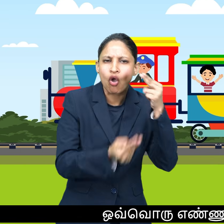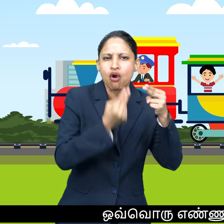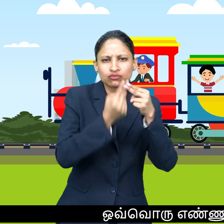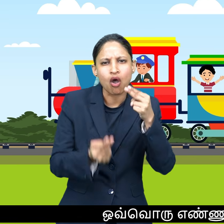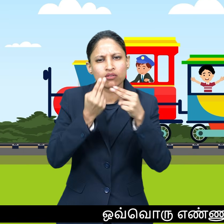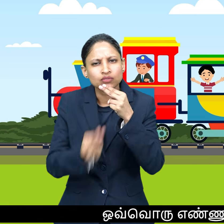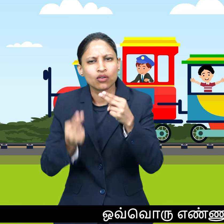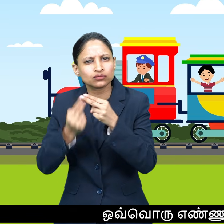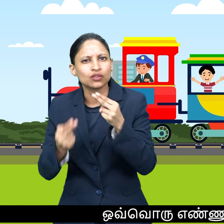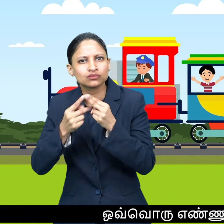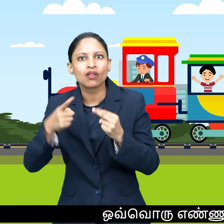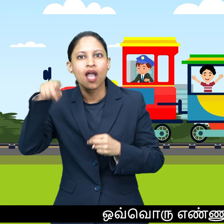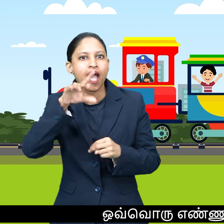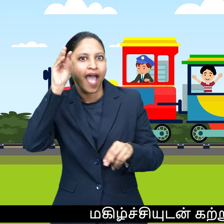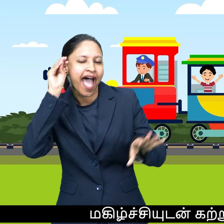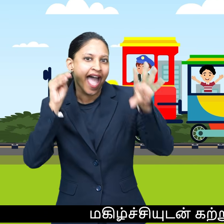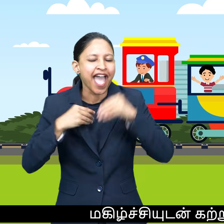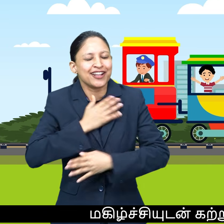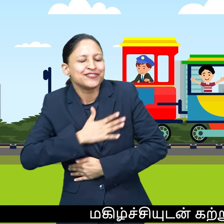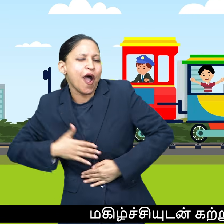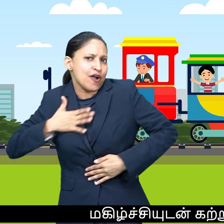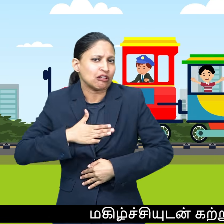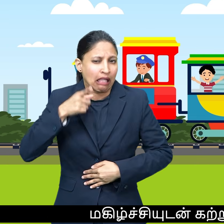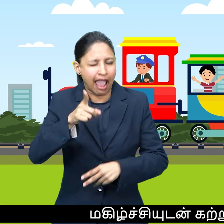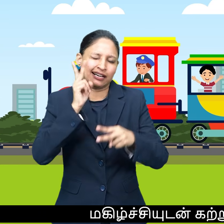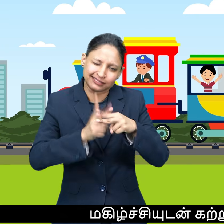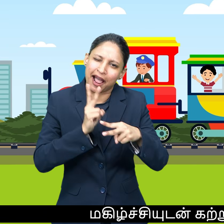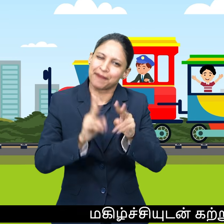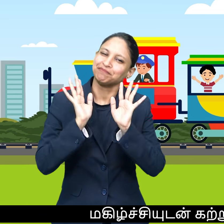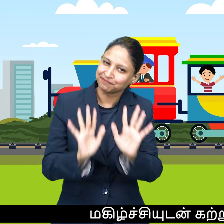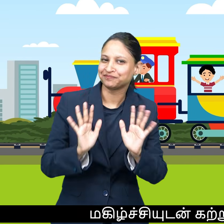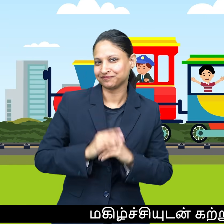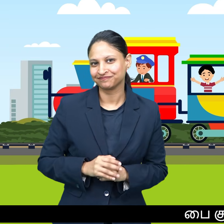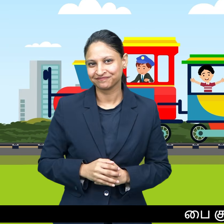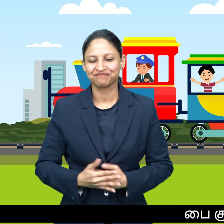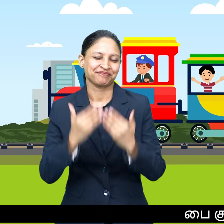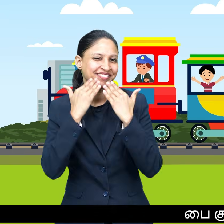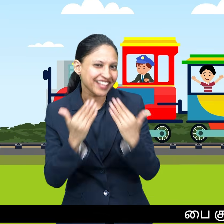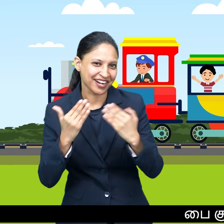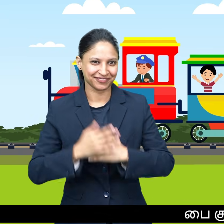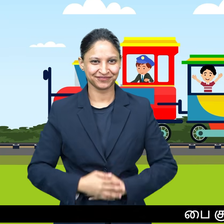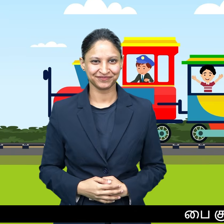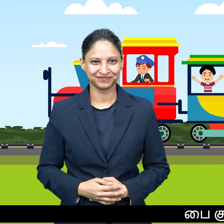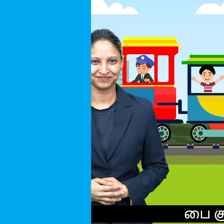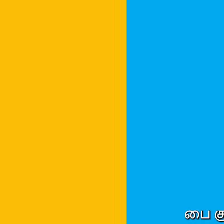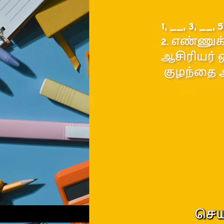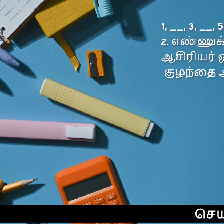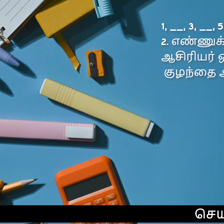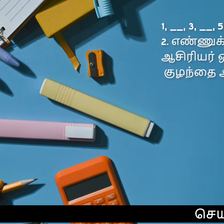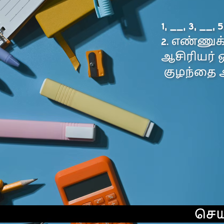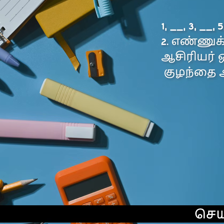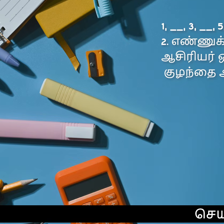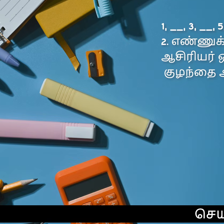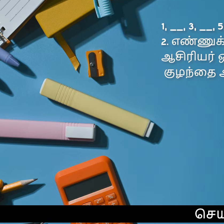ஒவ்வொரு எண்ணுக்கும் ஒரு கதை உண்டு. மகிழ்ச்சியுடன் கற்றுக்கொண்டே இருப்போம். மீண்டும் சந்திப்போம் குழந்தைகளே.